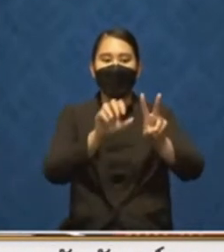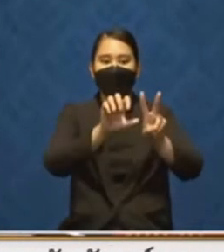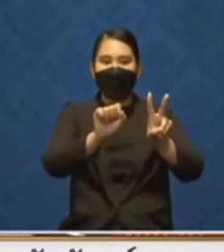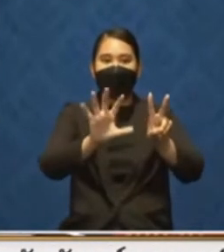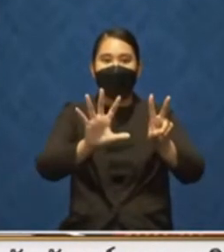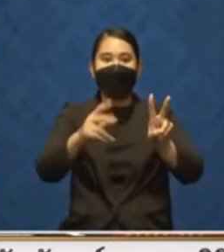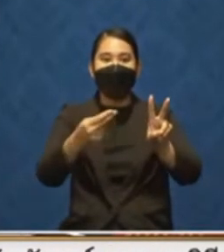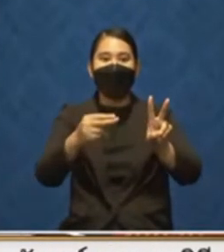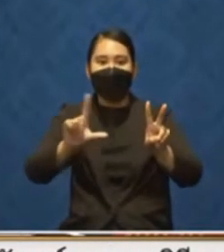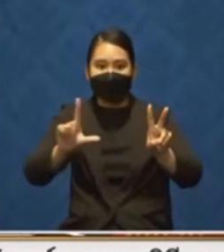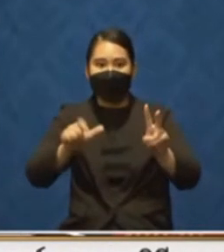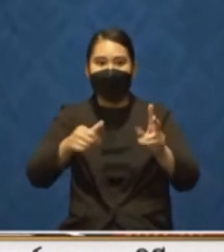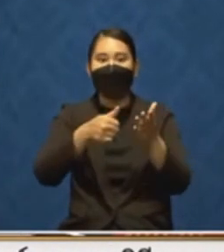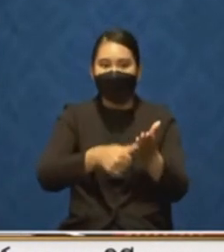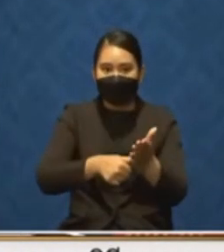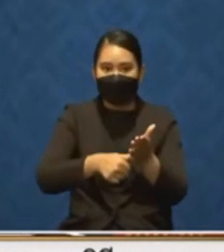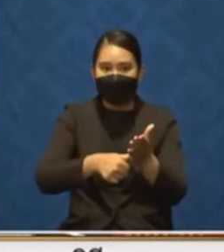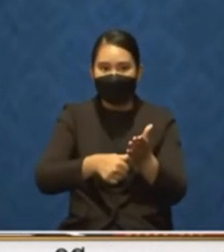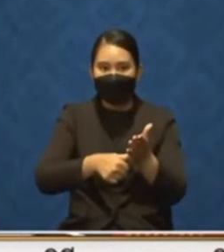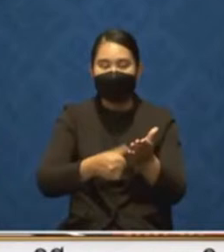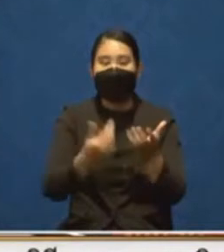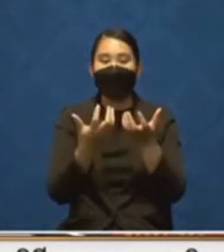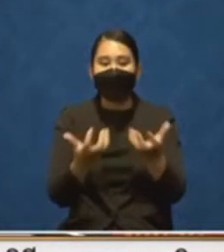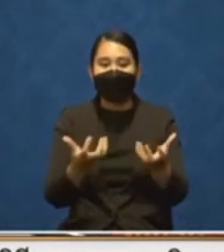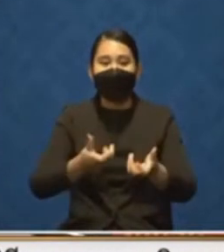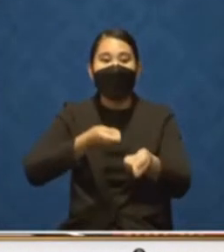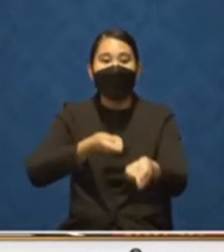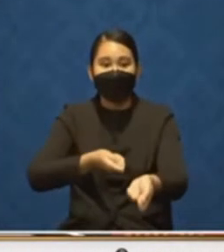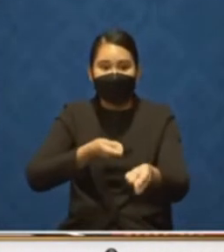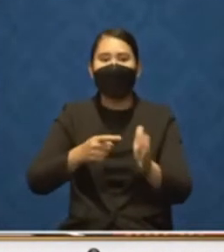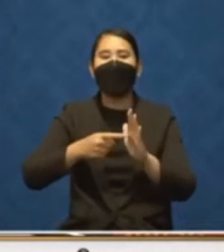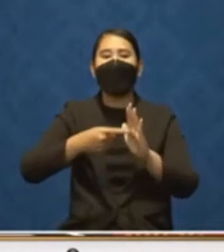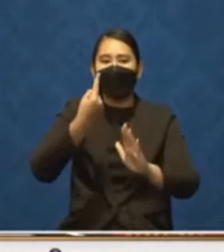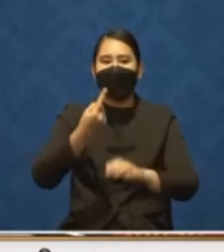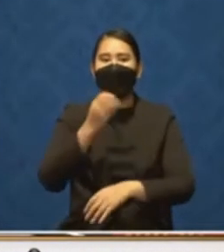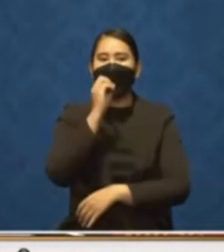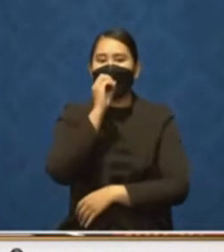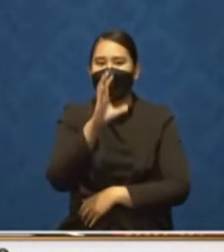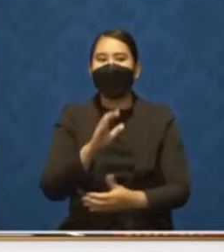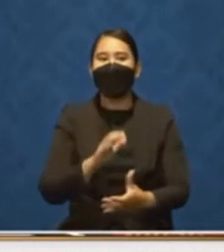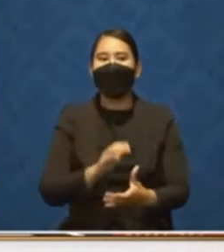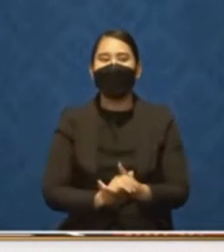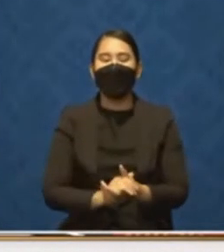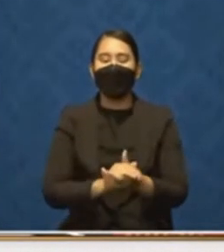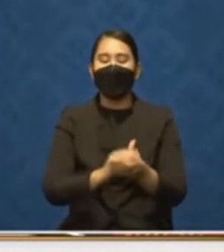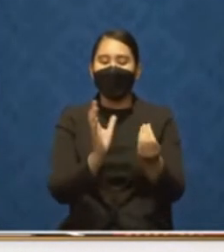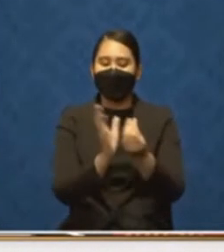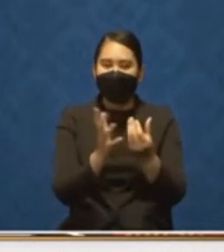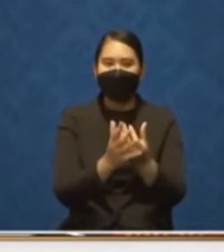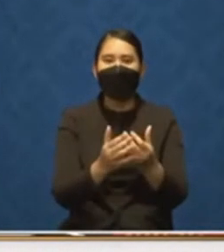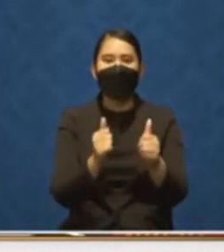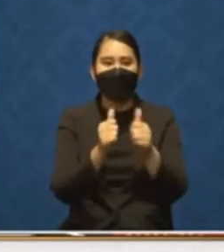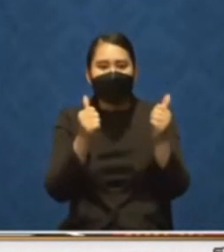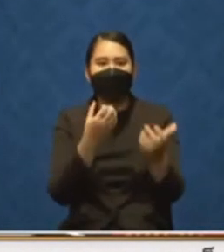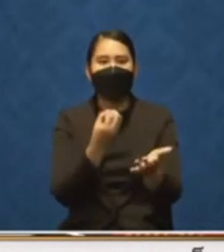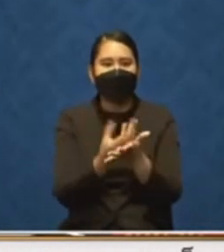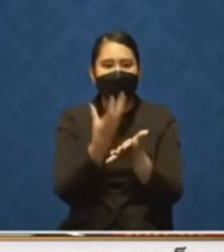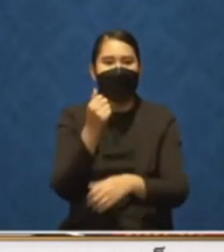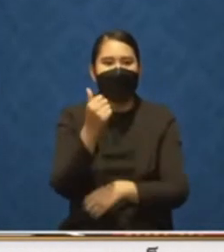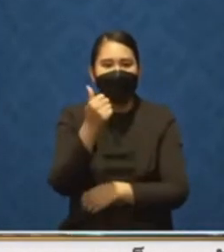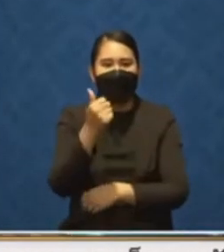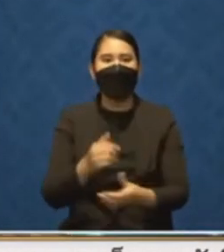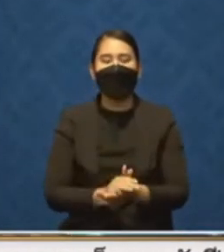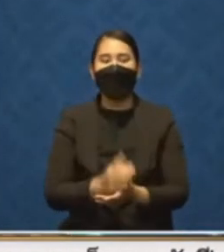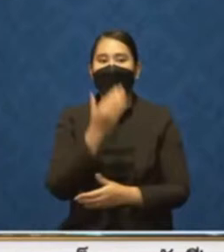ในการที่จะประการแล้วก็จำนำราคาเสียงสินค้าการเกษตรวันแรกท่านมาฉันบอกว่าราคาสินค้าเกษตรดีแล้วดีขึ้นมันก็ต้องดีขึ้นนะครับค่าเงิน